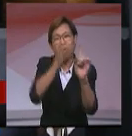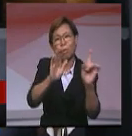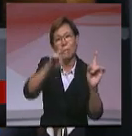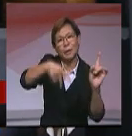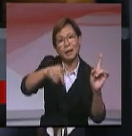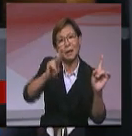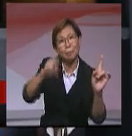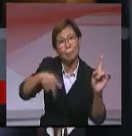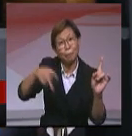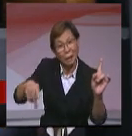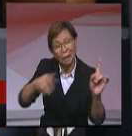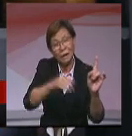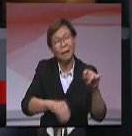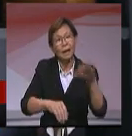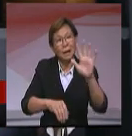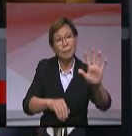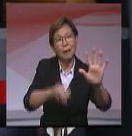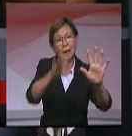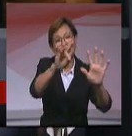PKPP dan